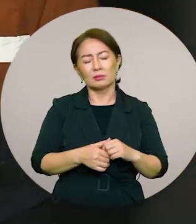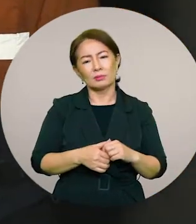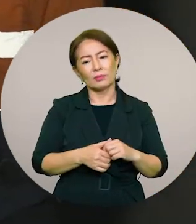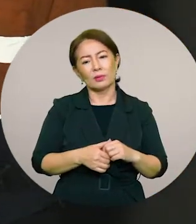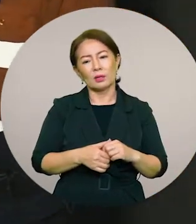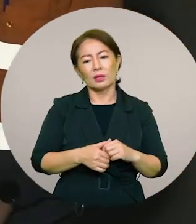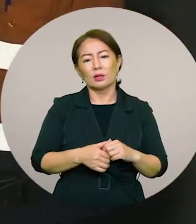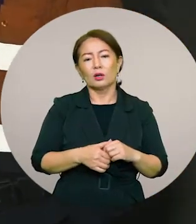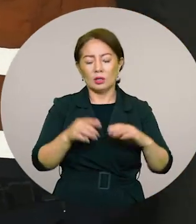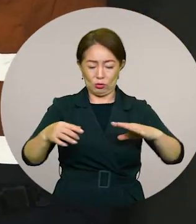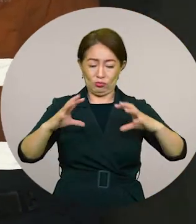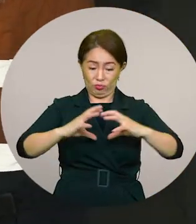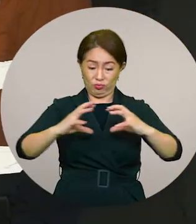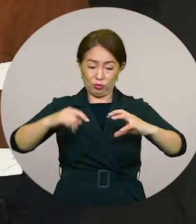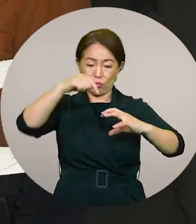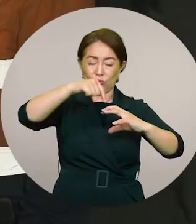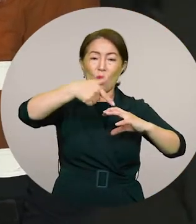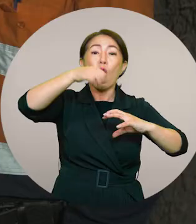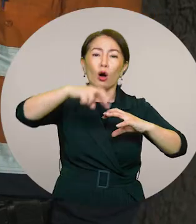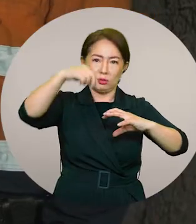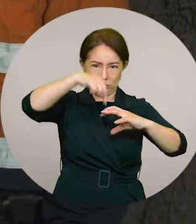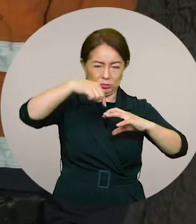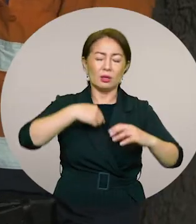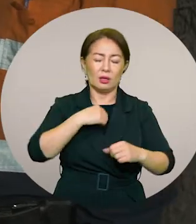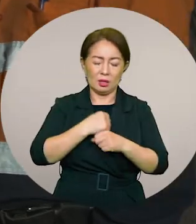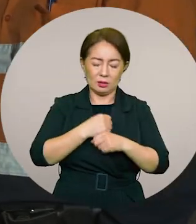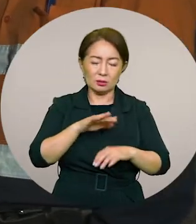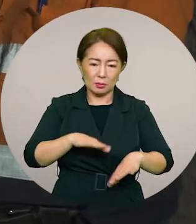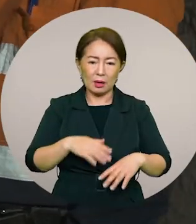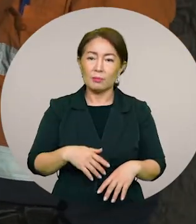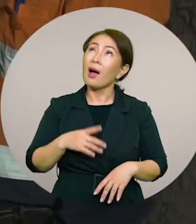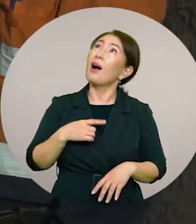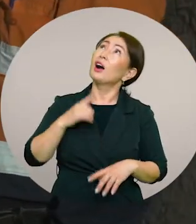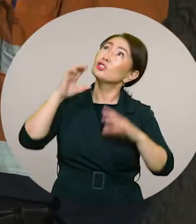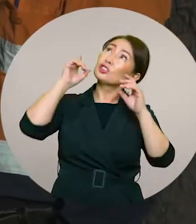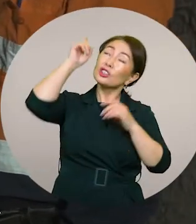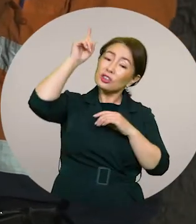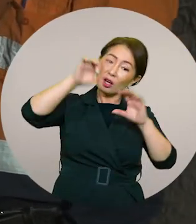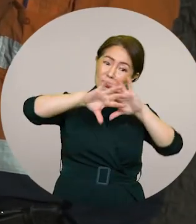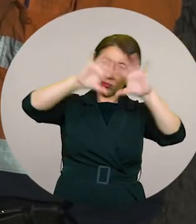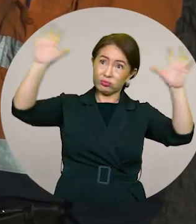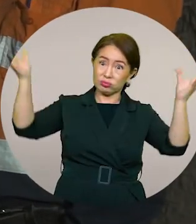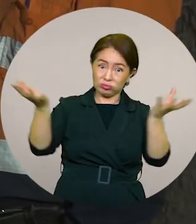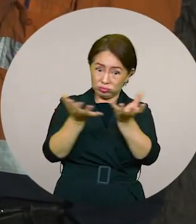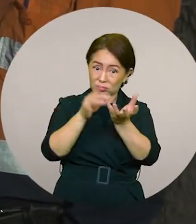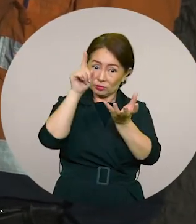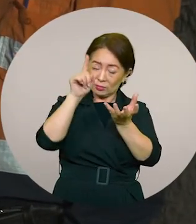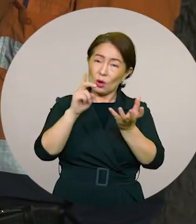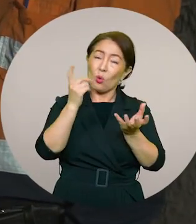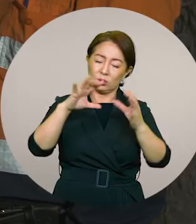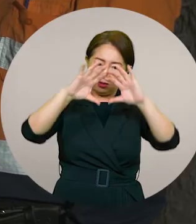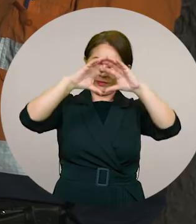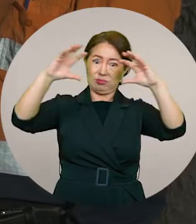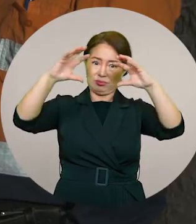гол нь байна гэж үү. Ер нь голд нь байна гэсэн үг тийм. Эрийн яг хар ухаанаар ярих юм бол одоо энэ дээр чинь нөгөө яг бидний нөгөө